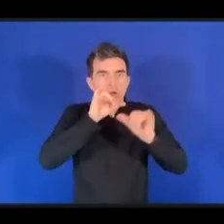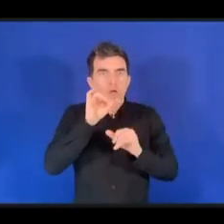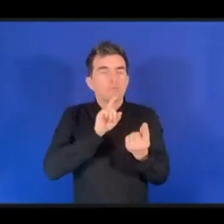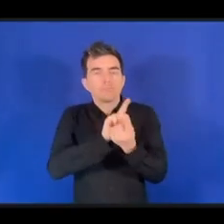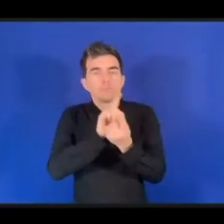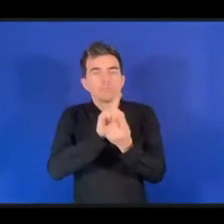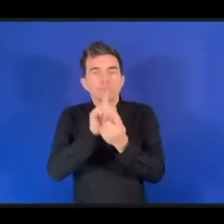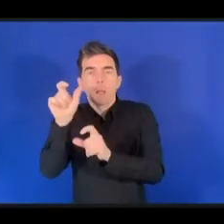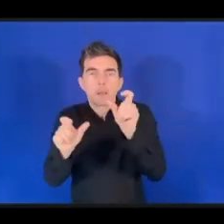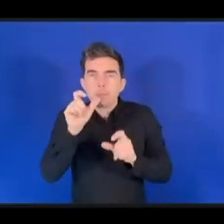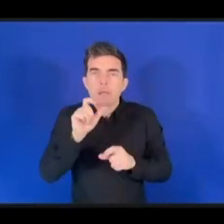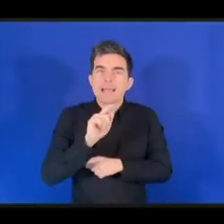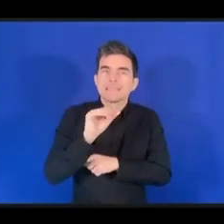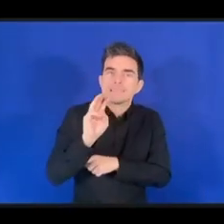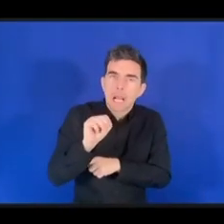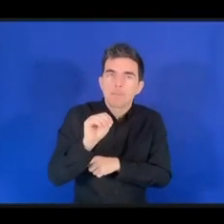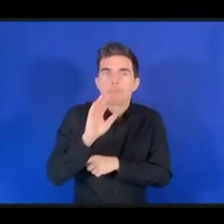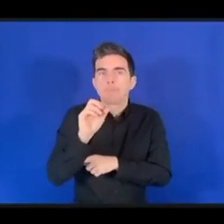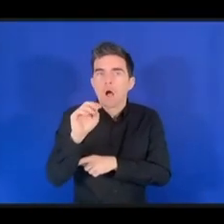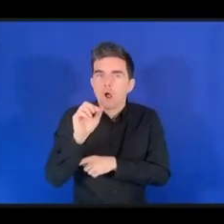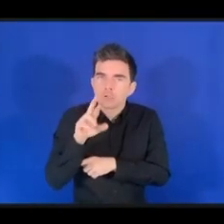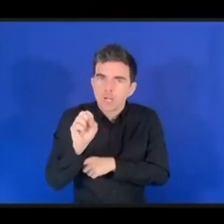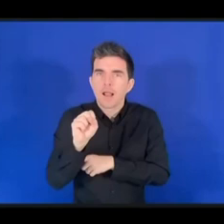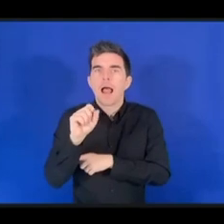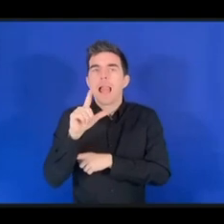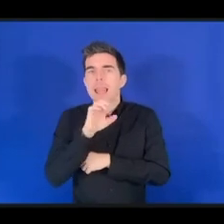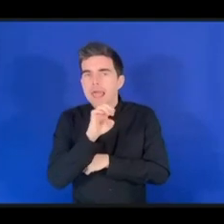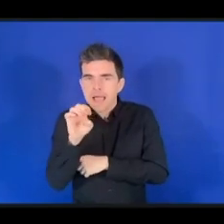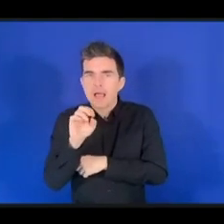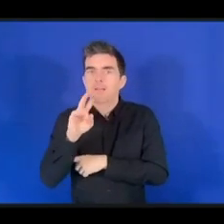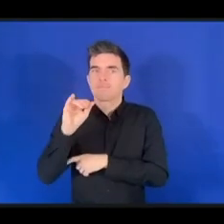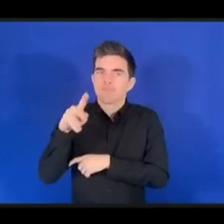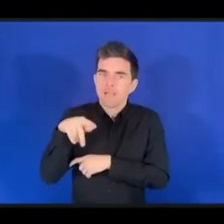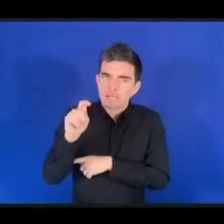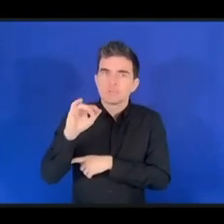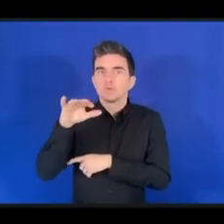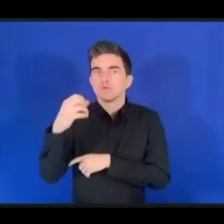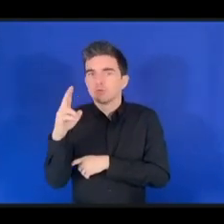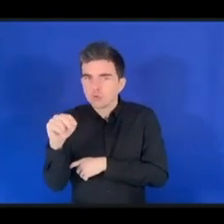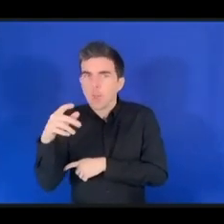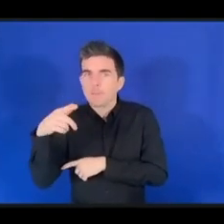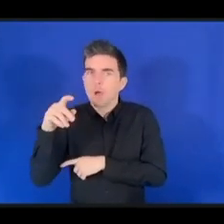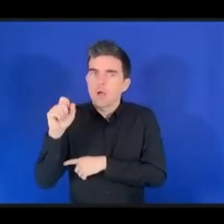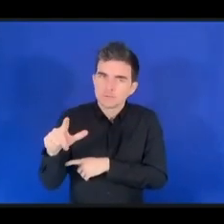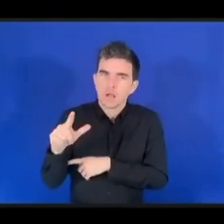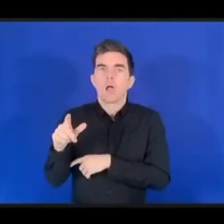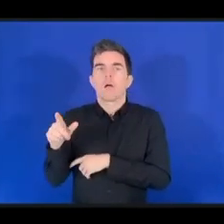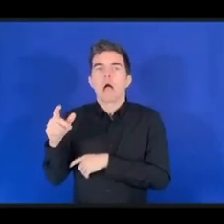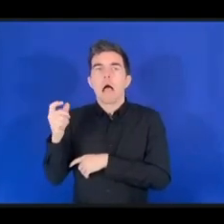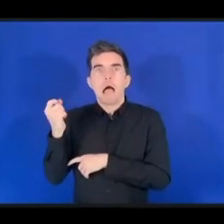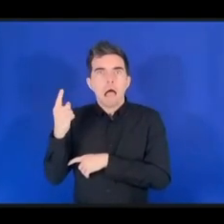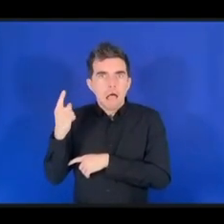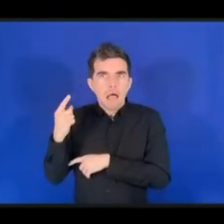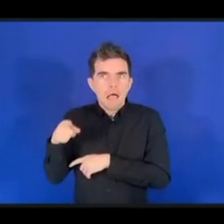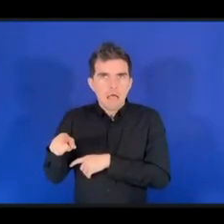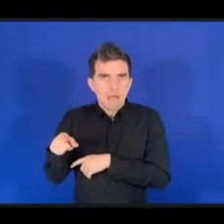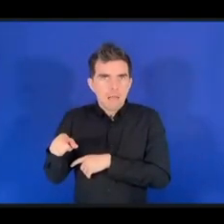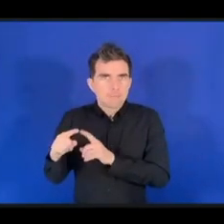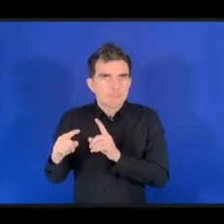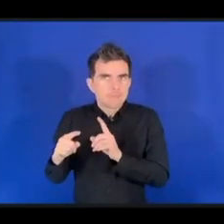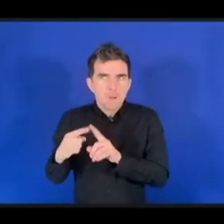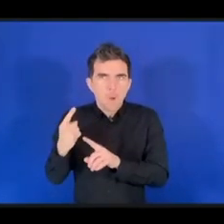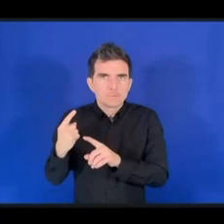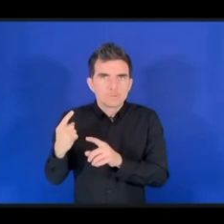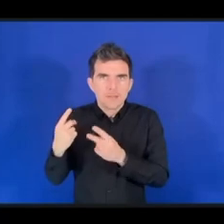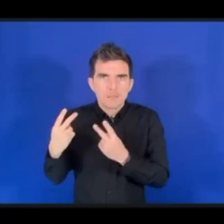الوقت ولكنه اصبح في عداد الاشخاص المهمين مثل فينت سيرف